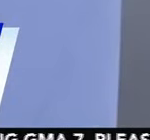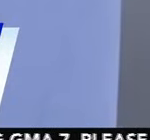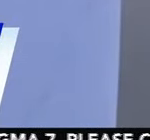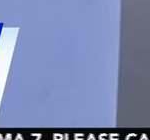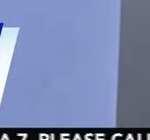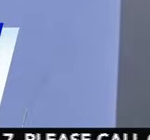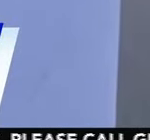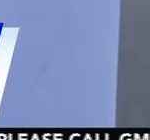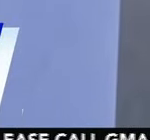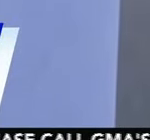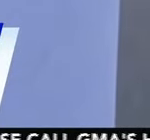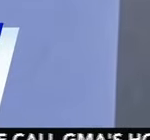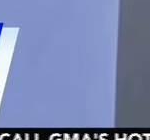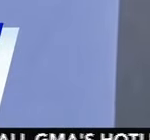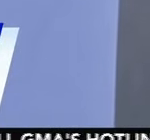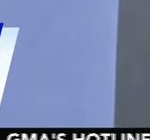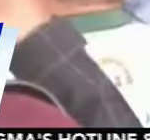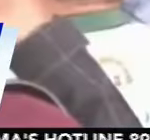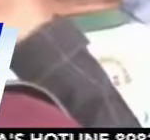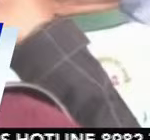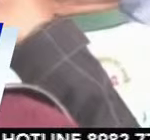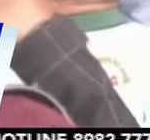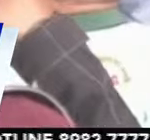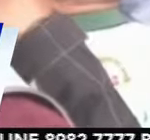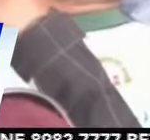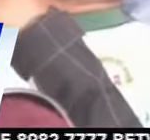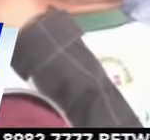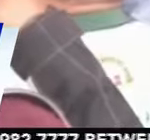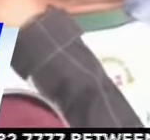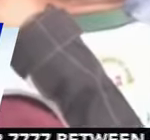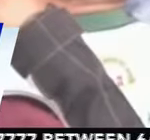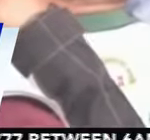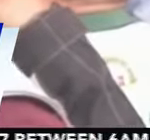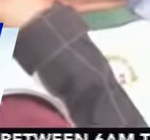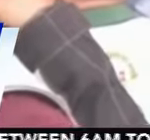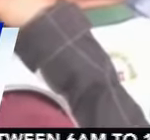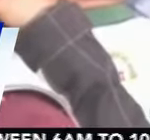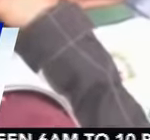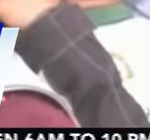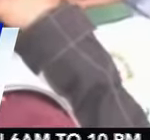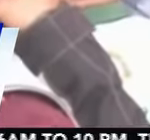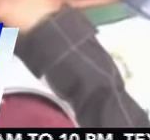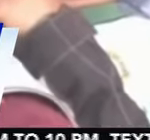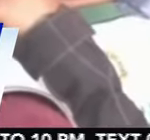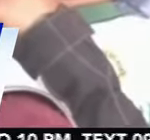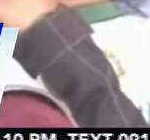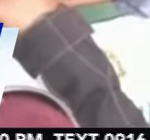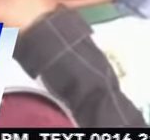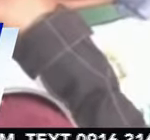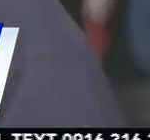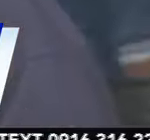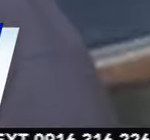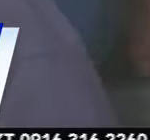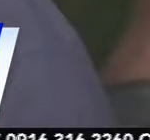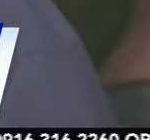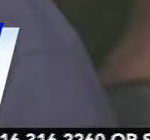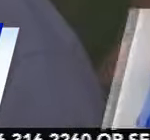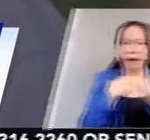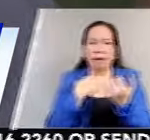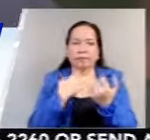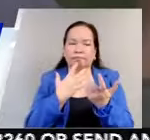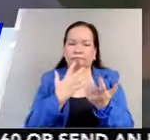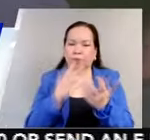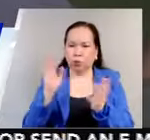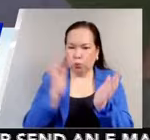Executive Secretary Lucas Bersamin na pumima sa suspension order. Ang pagsuspindi ay bunsod ng reklamong grave abuse of authority